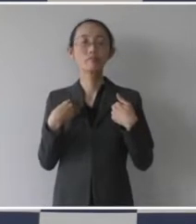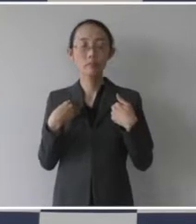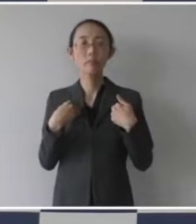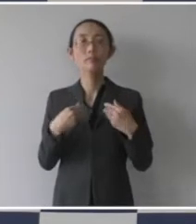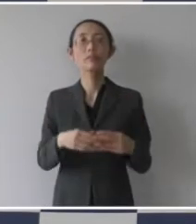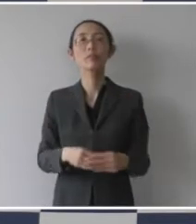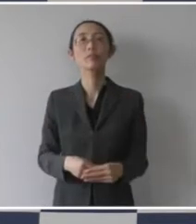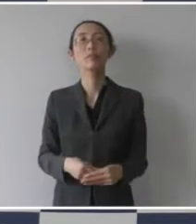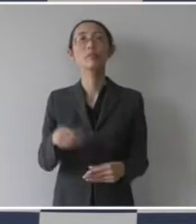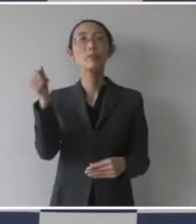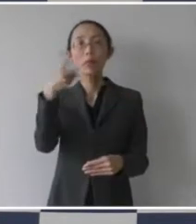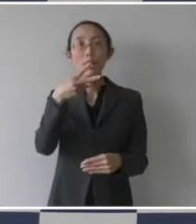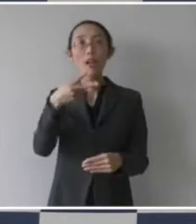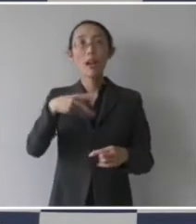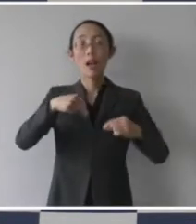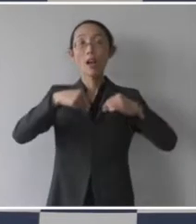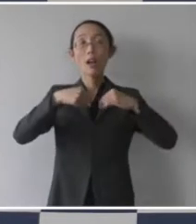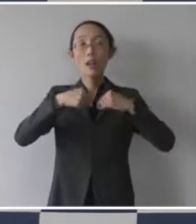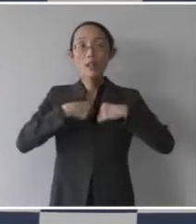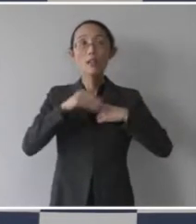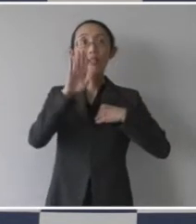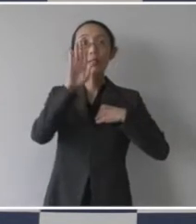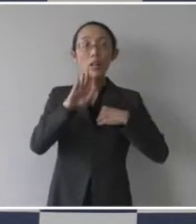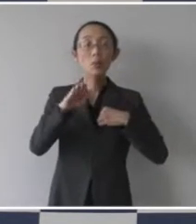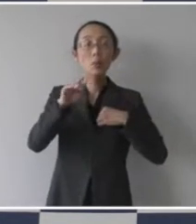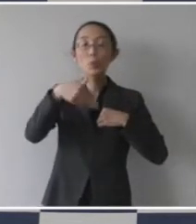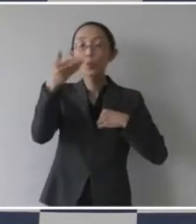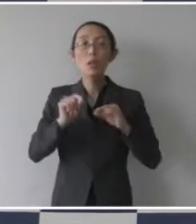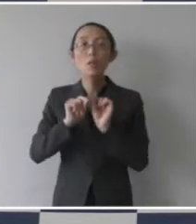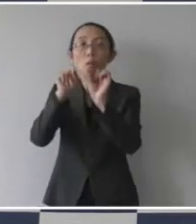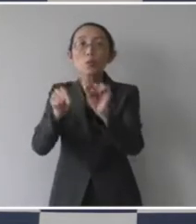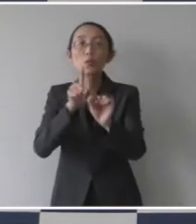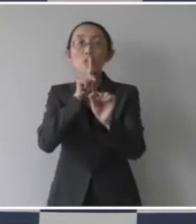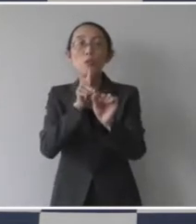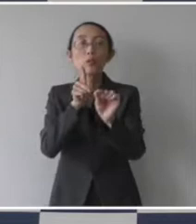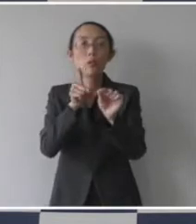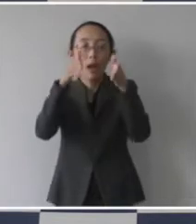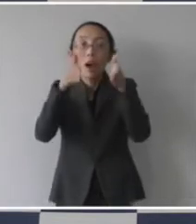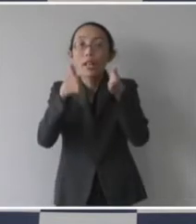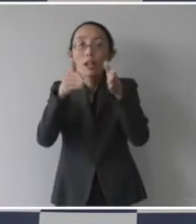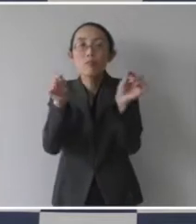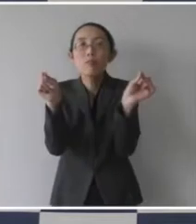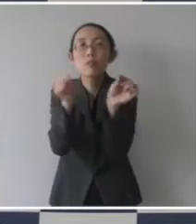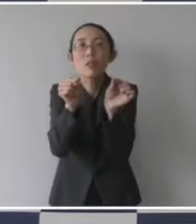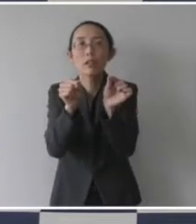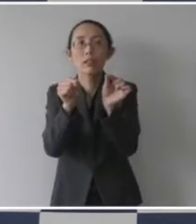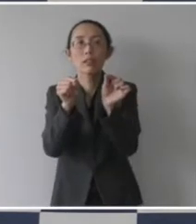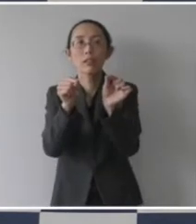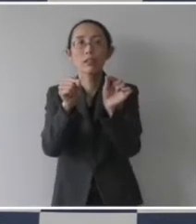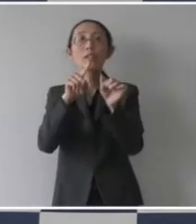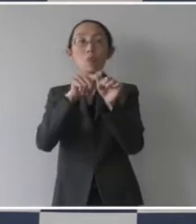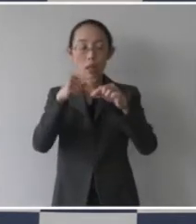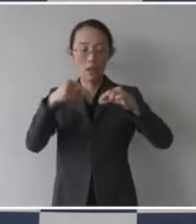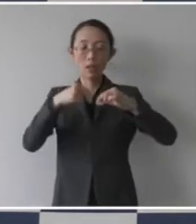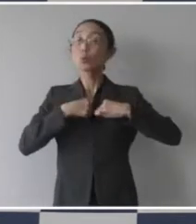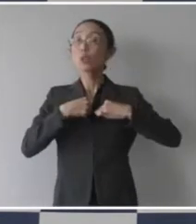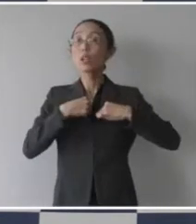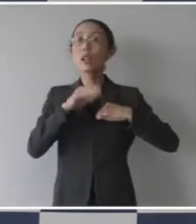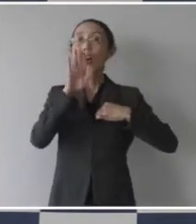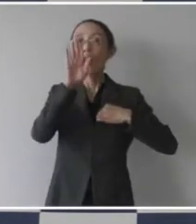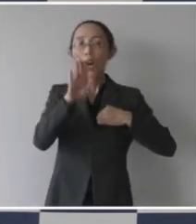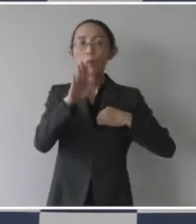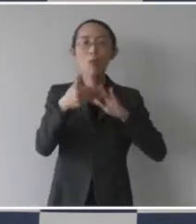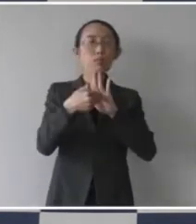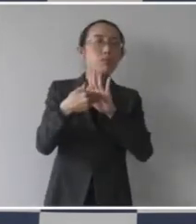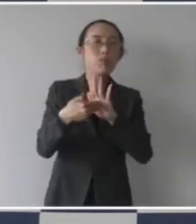まあ、潜伏期間がやっぱり非常に短いということでありますので、なかなかこの感染が分かった後の対策で拡